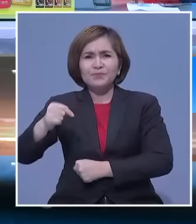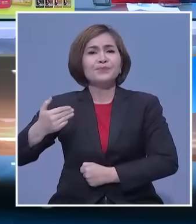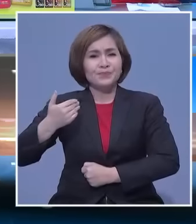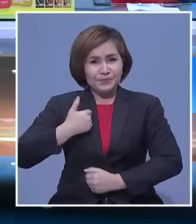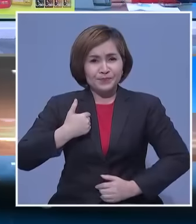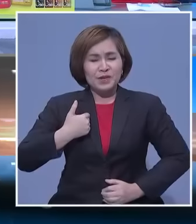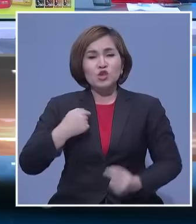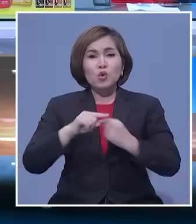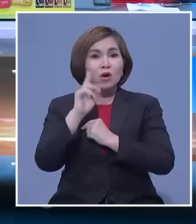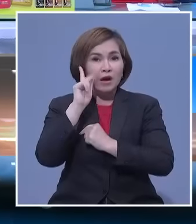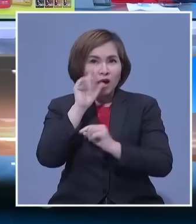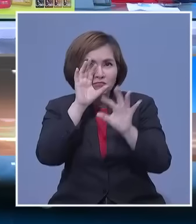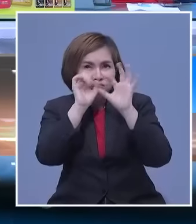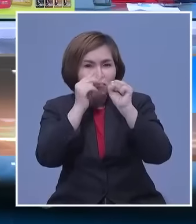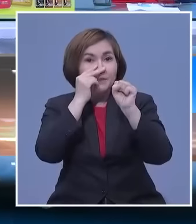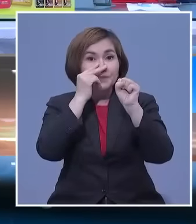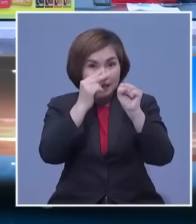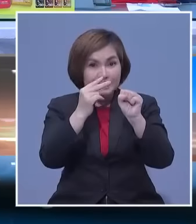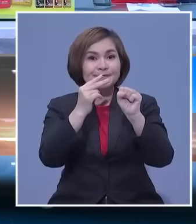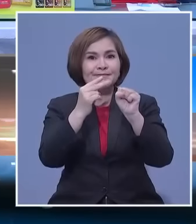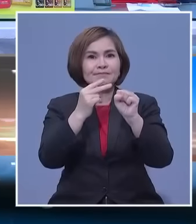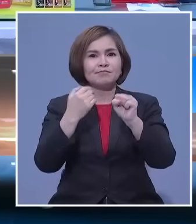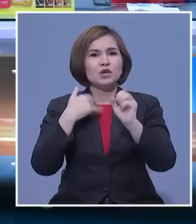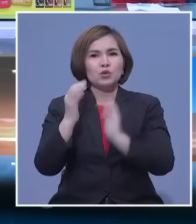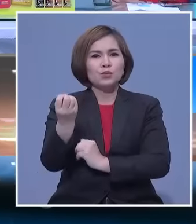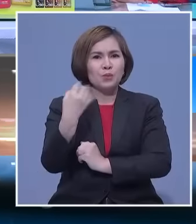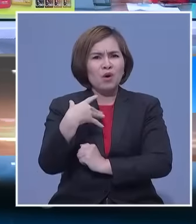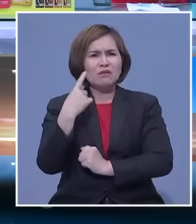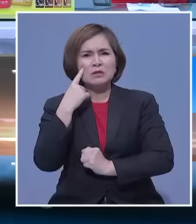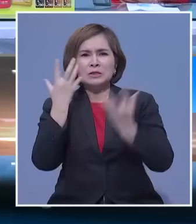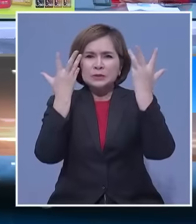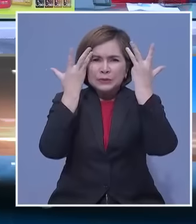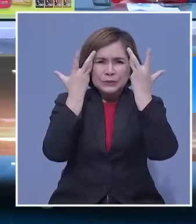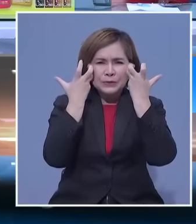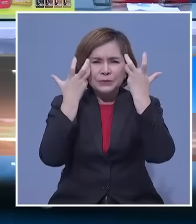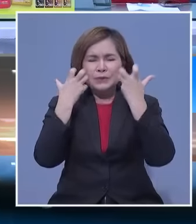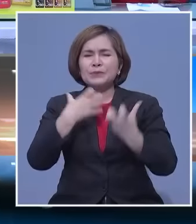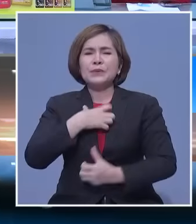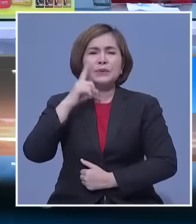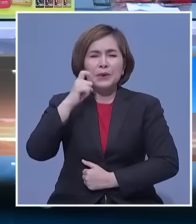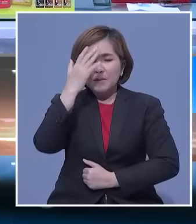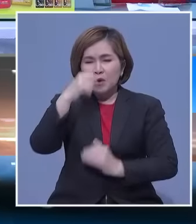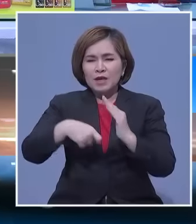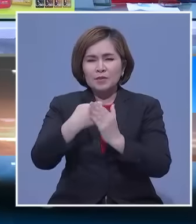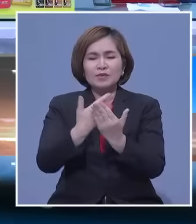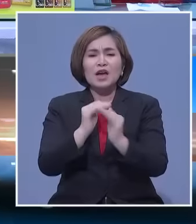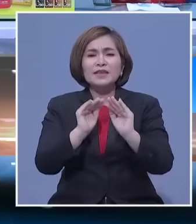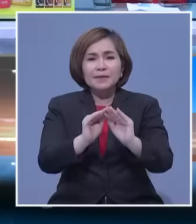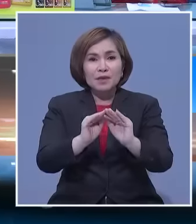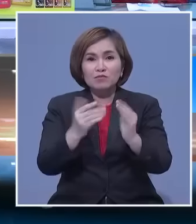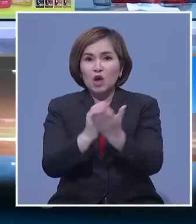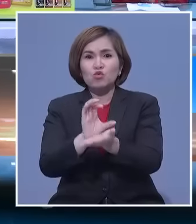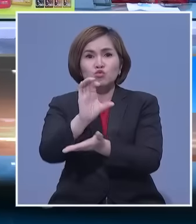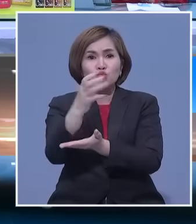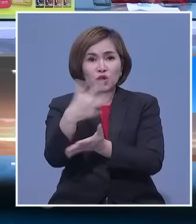ถึงขั้นมีกระแสข่าวคือต้องใช้คำว่ากระแสข่าวนะบางคนคิดสั้นเพราะเครียดเพราะเงินที่เก็บทั้งชีวิตเอาไปลงทุนกับเ